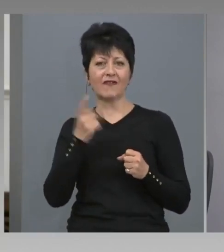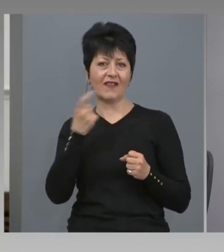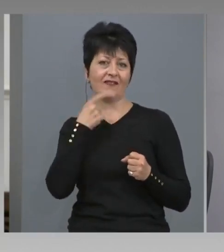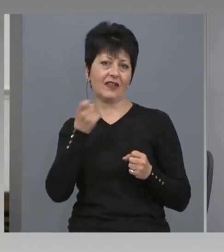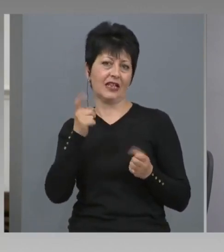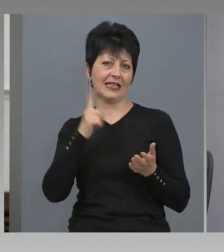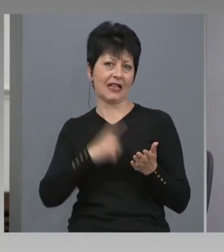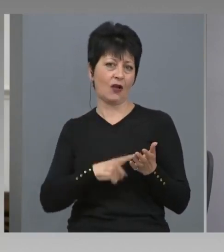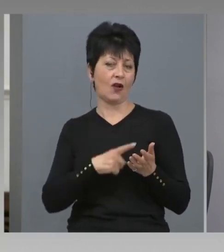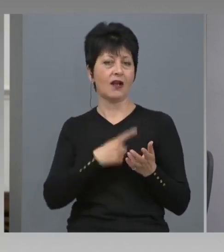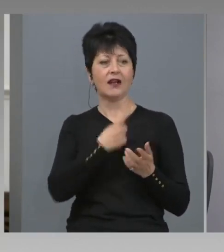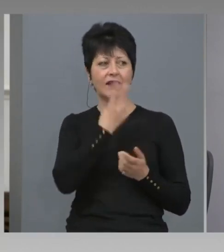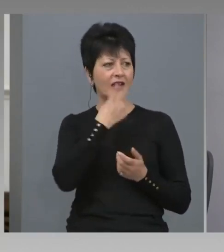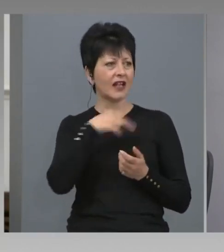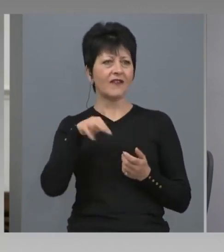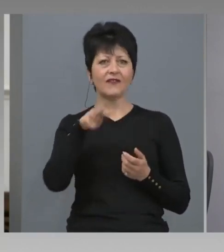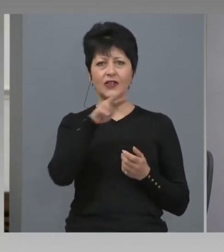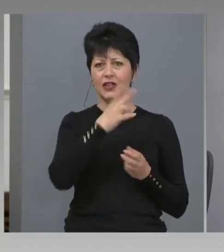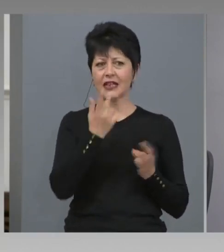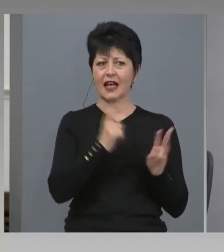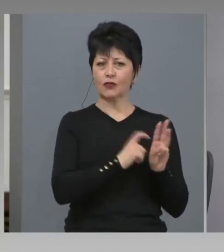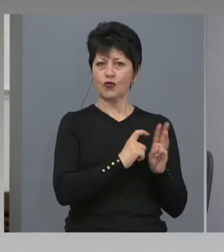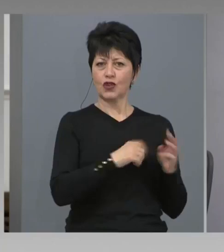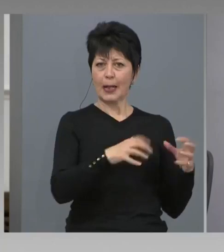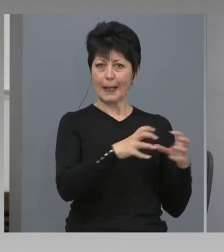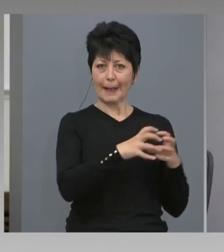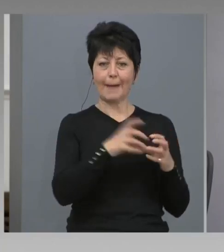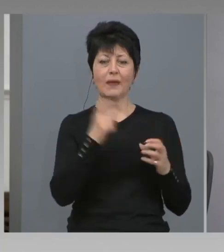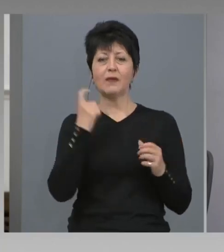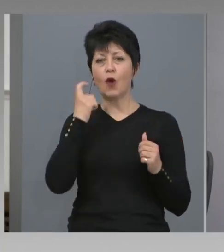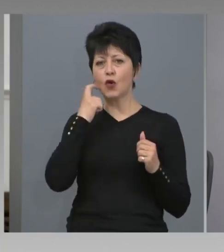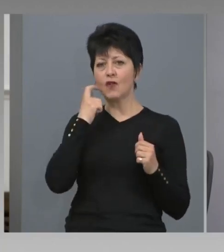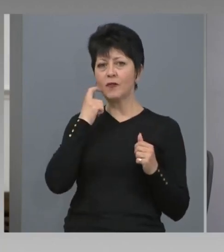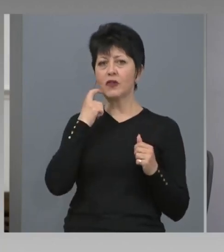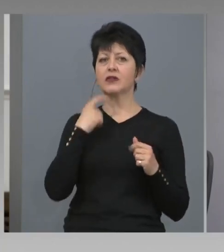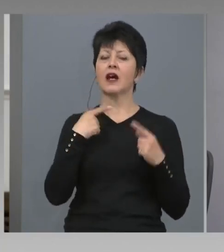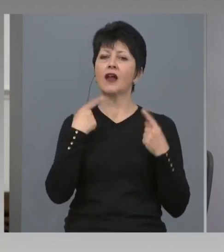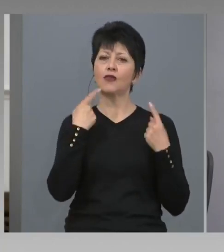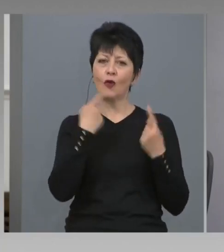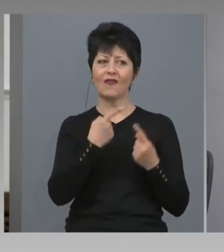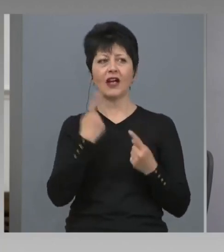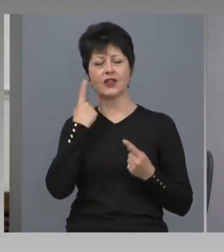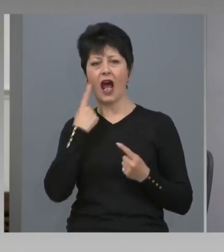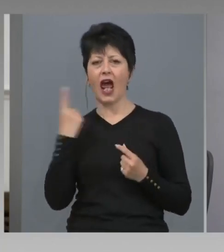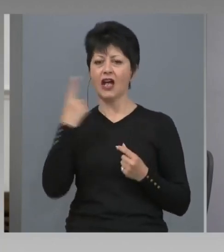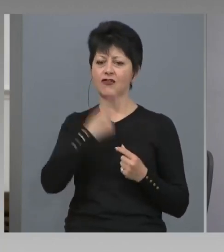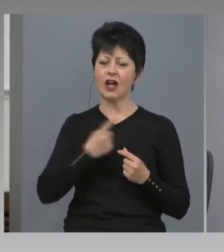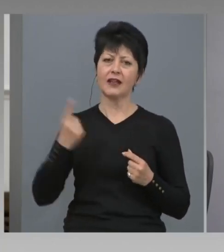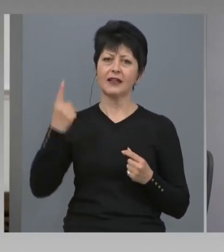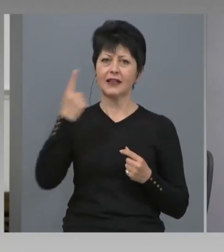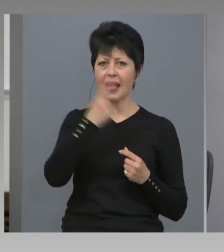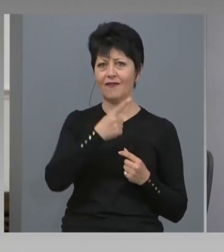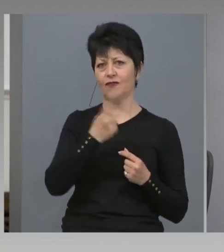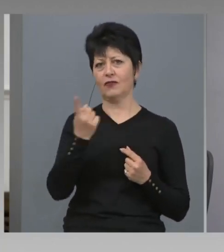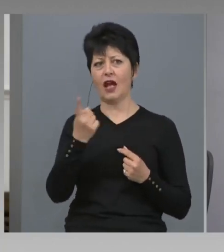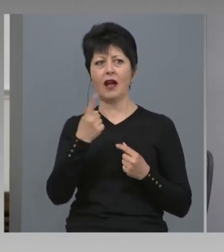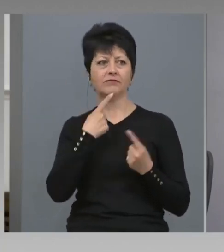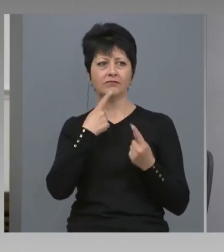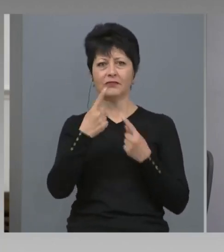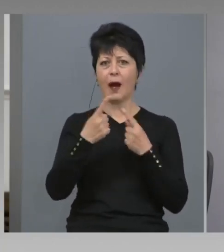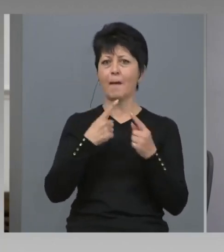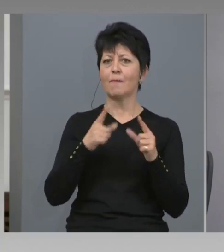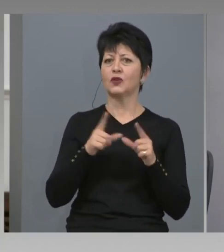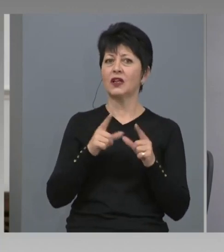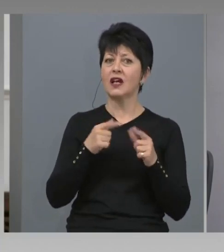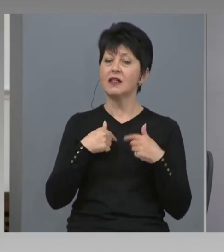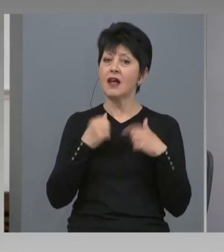премиера съобщи, както разбира се и щаба, че всичко ще бъде подлагано на ежедневен мониторинг. Ние очакваме да имаме